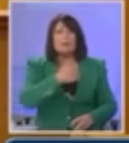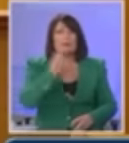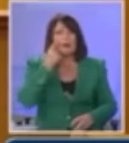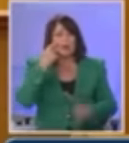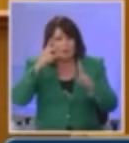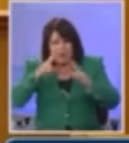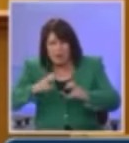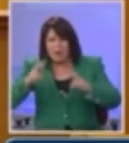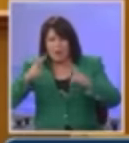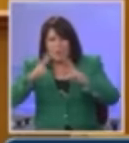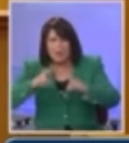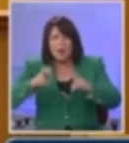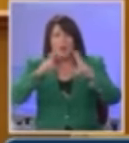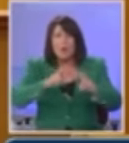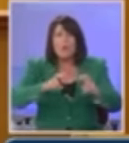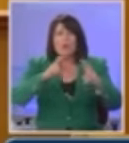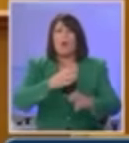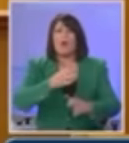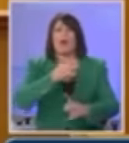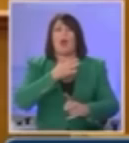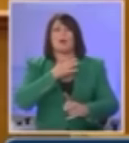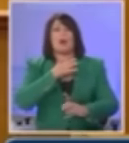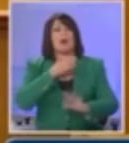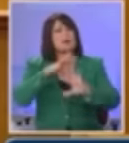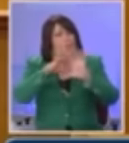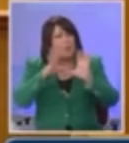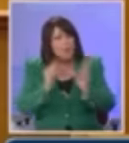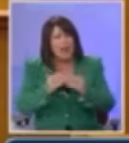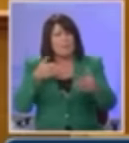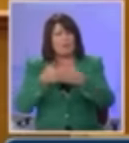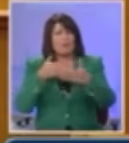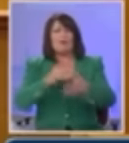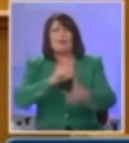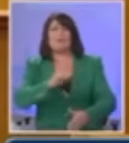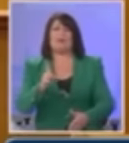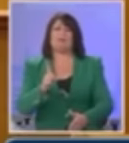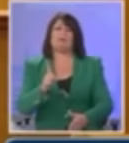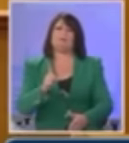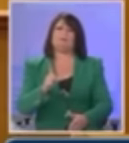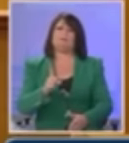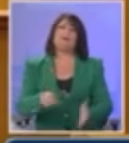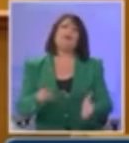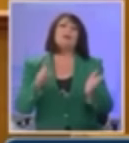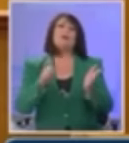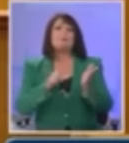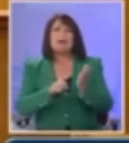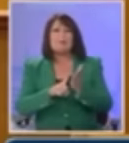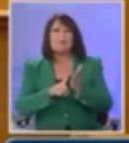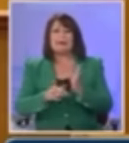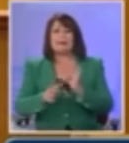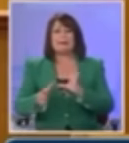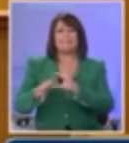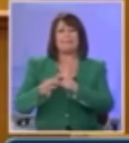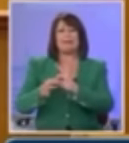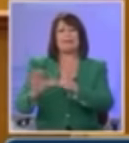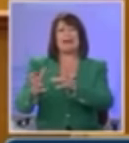και να βάλουμε όλα τα αναγκαία εμπόδια για να μην υπάρχουν τριγωνικές σχέσεις